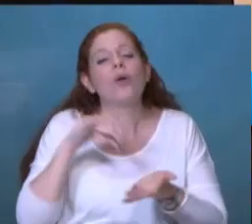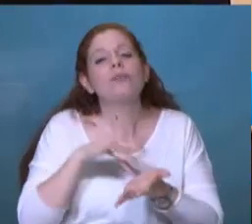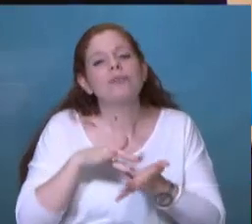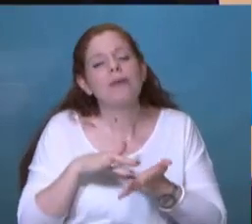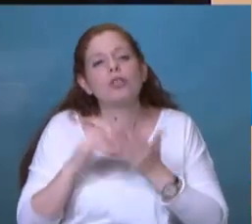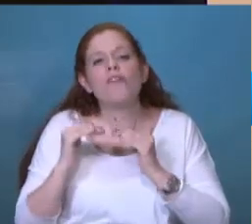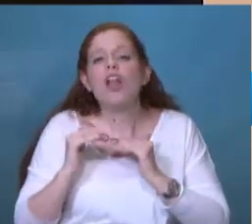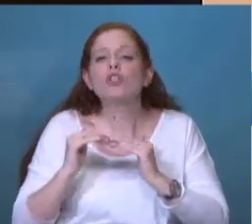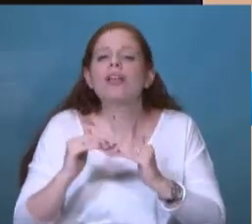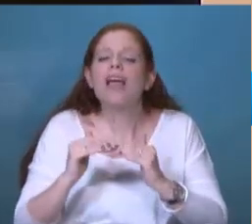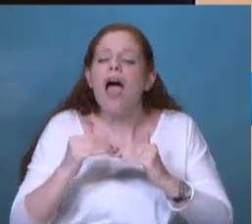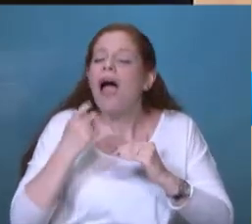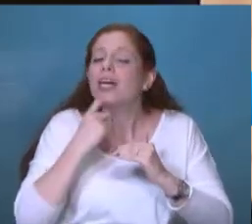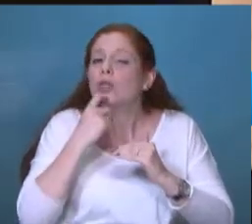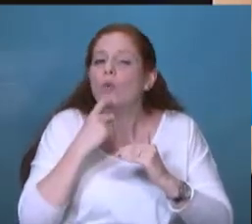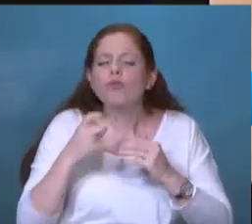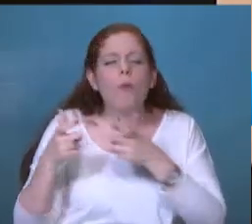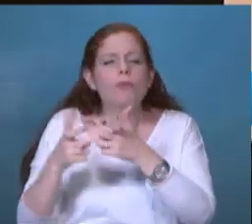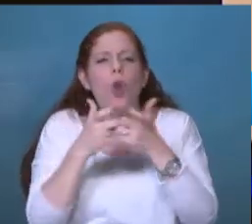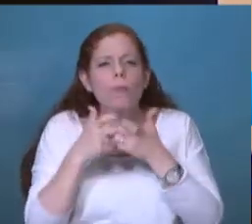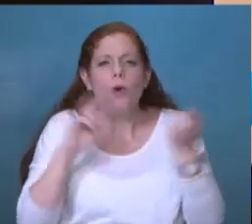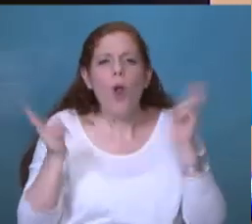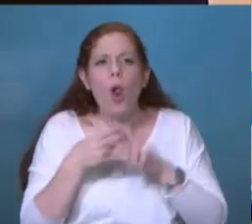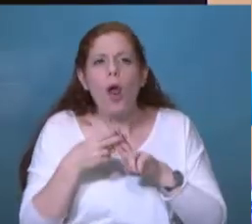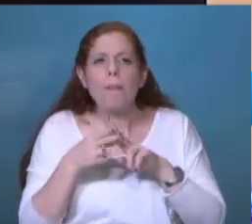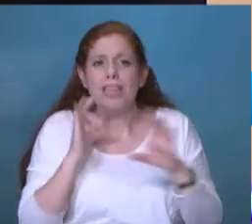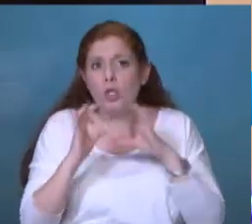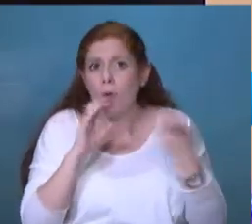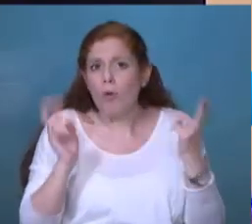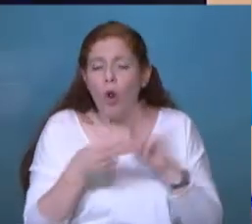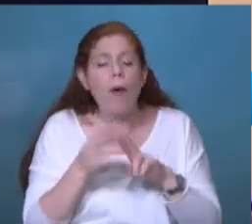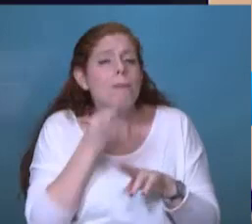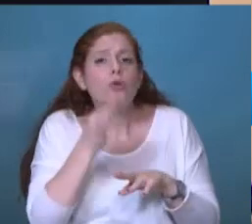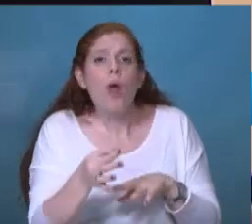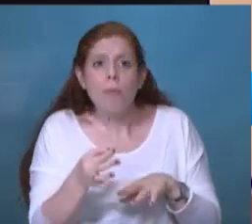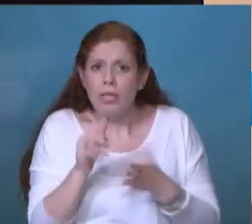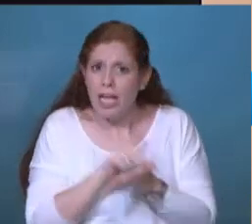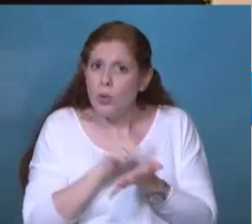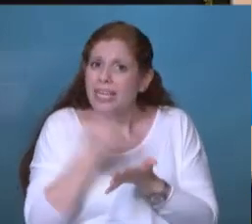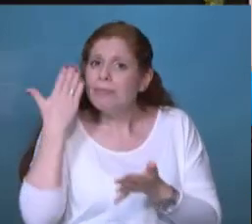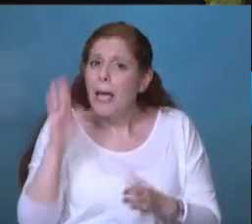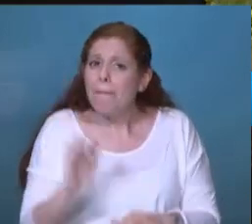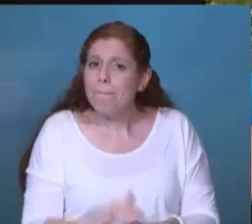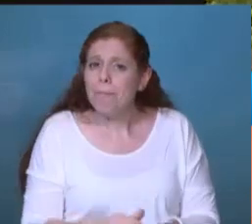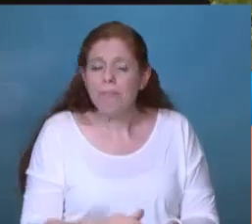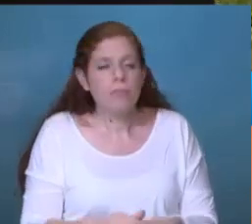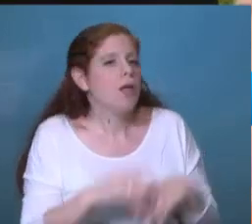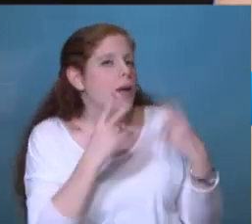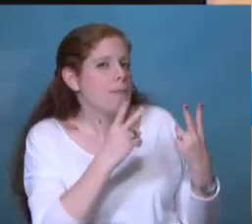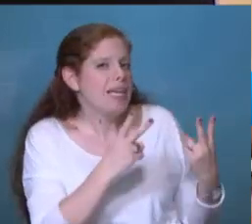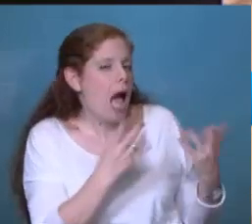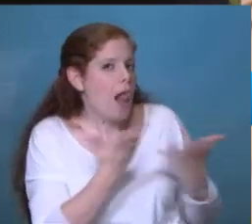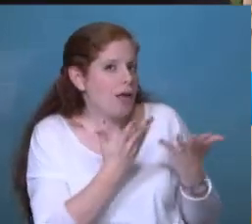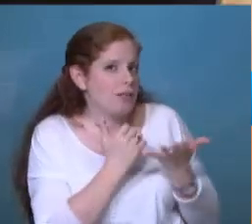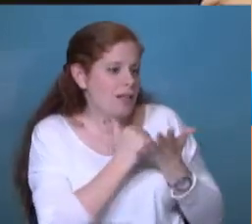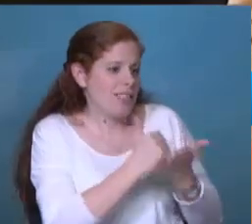יש פה משלחות מכל העולם, יש פה גופי תקשורת מכל העולם. מה שואלים אותך עיתונאים זרים? בעיקר על איך זה לייצג